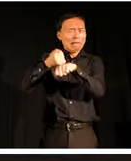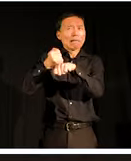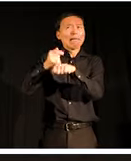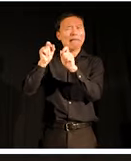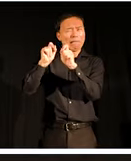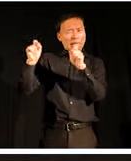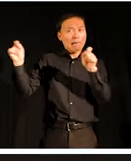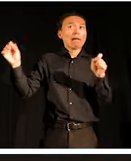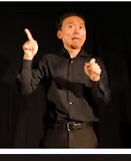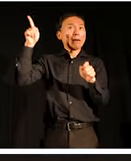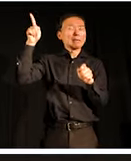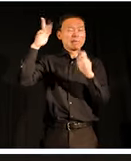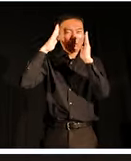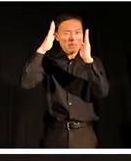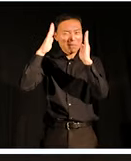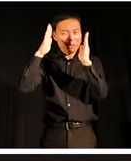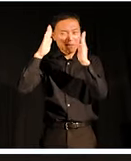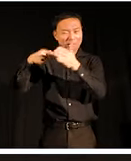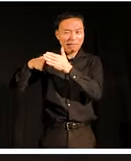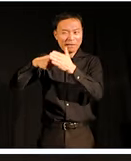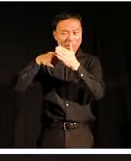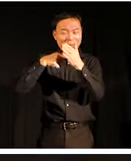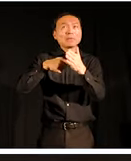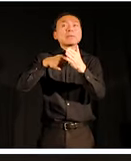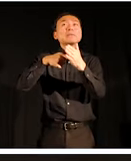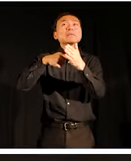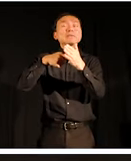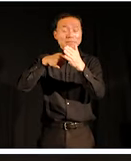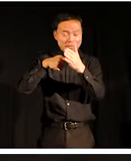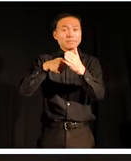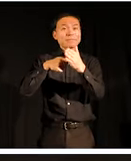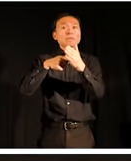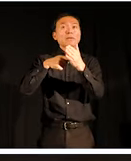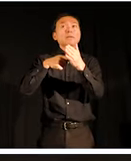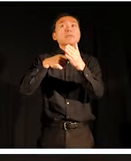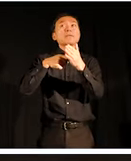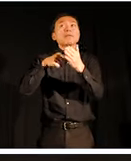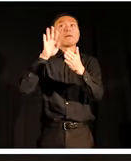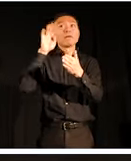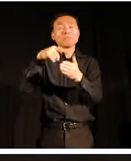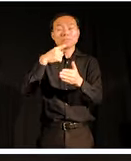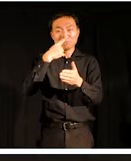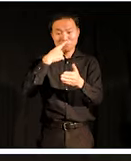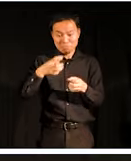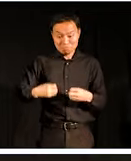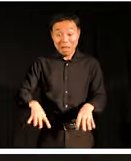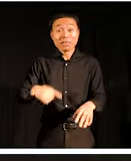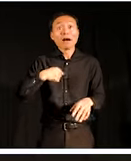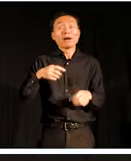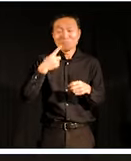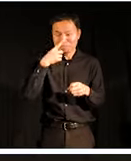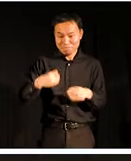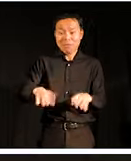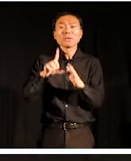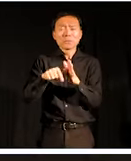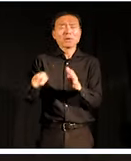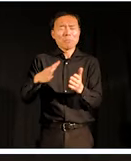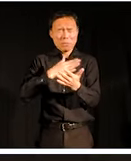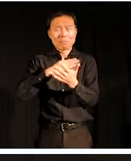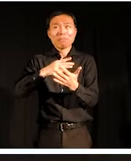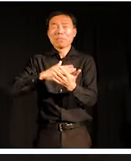もうみんな頑張って努力して自分たちただ本当に生まれてきたら何でも揃ってるという本当に